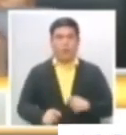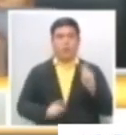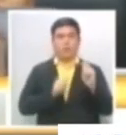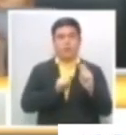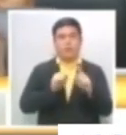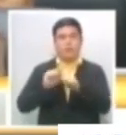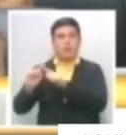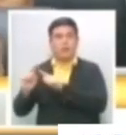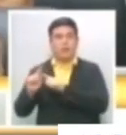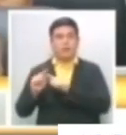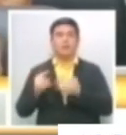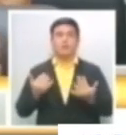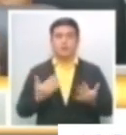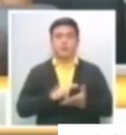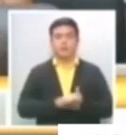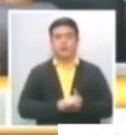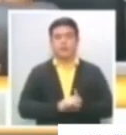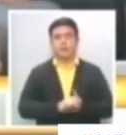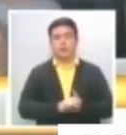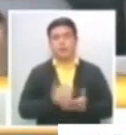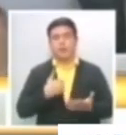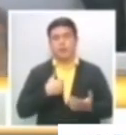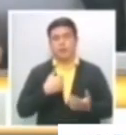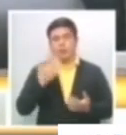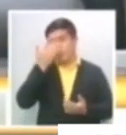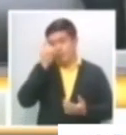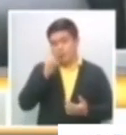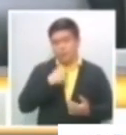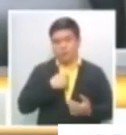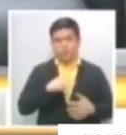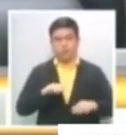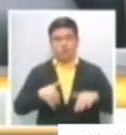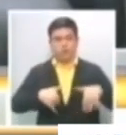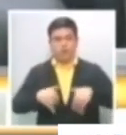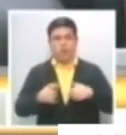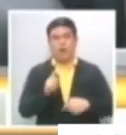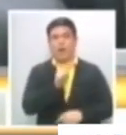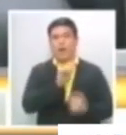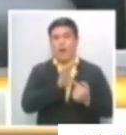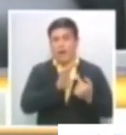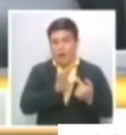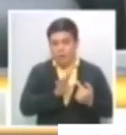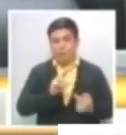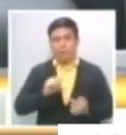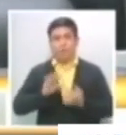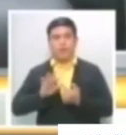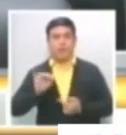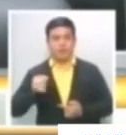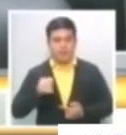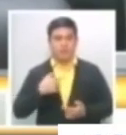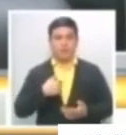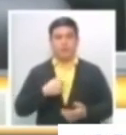ภอต่างๆของจังหวัดยโสธรและโดยเฉพาะพี่น้องอำนาจเจริญอุบลกาฬสินธุ์สารคามร้อยเอ็ดนะครับ